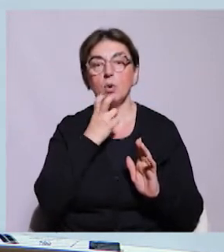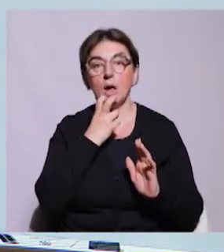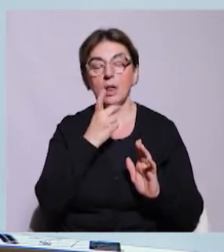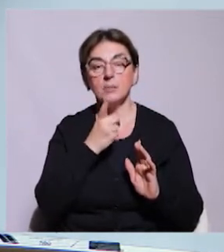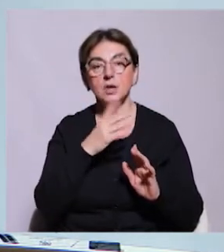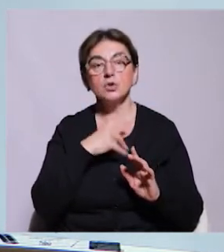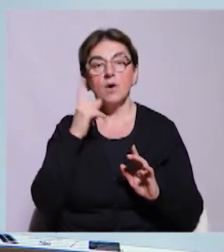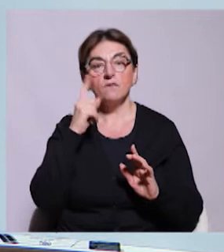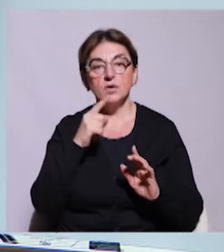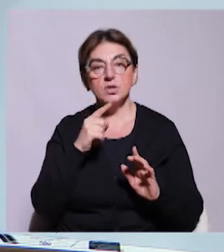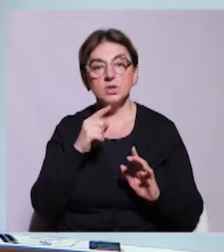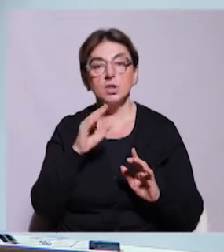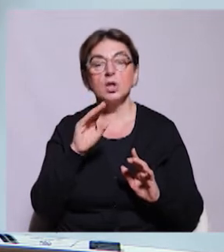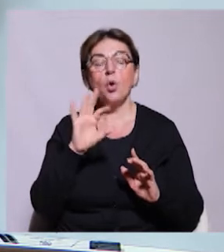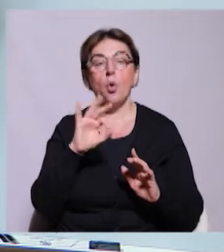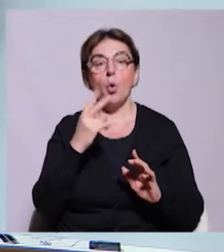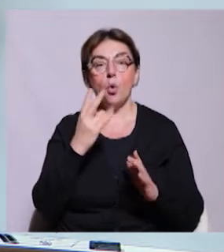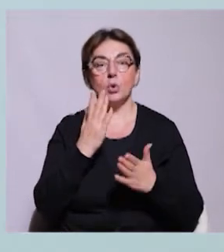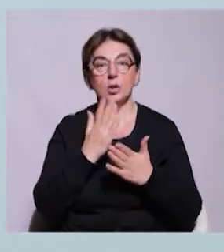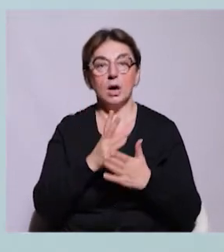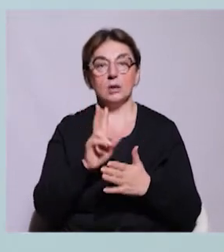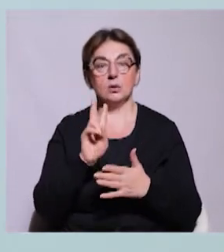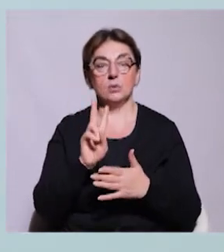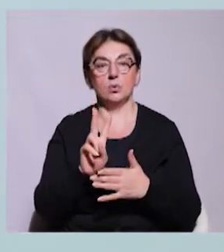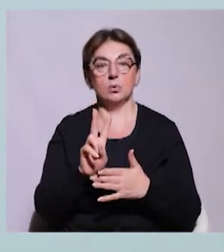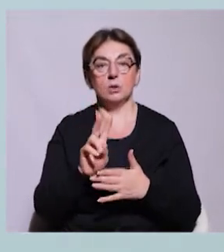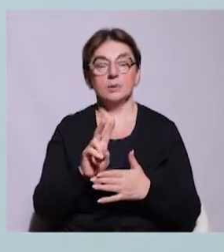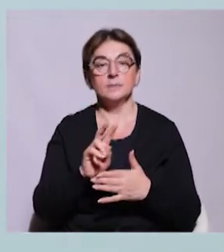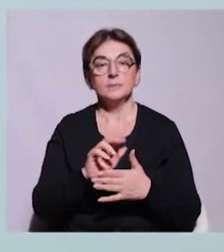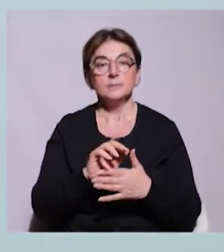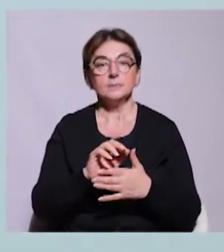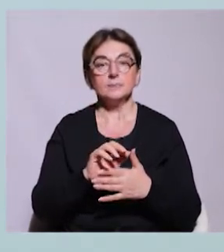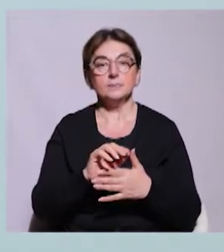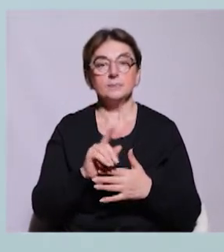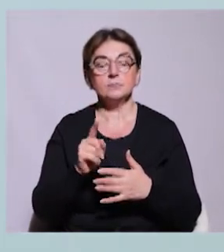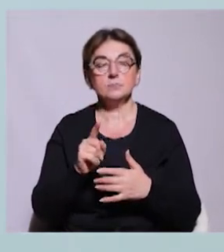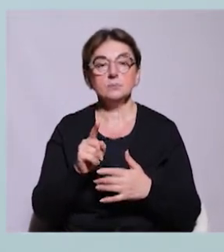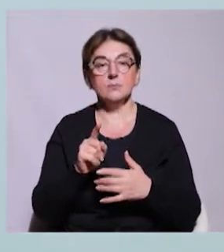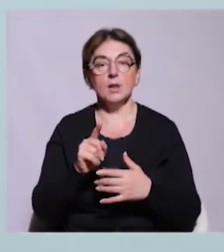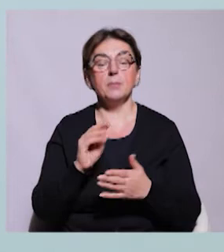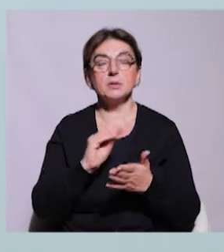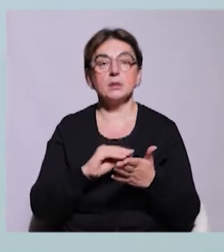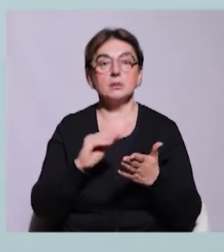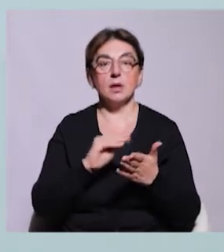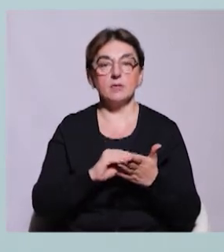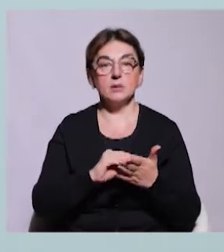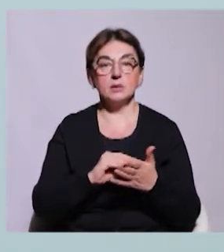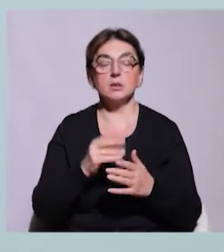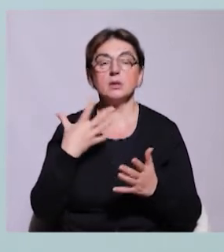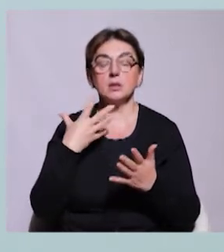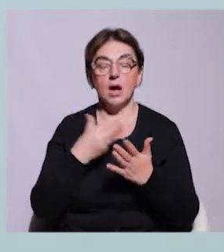ატომს. ჩვენ ვიცით ჟანგბადის ვალენტობა. მოდი გავუსროთ მოვლენებს და მეორე ოქსიდსაც, გოგირდის მეორე ოქსიდსაც, რომელიც წერია,